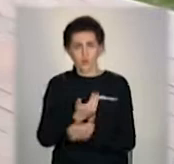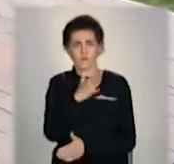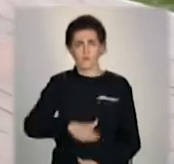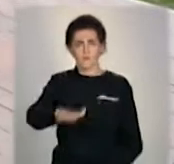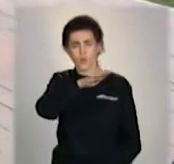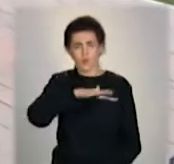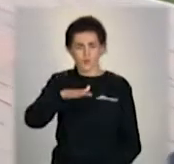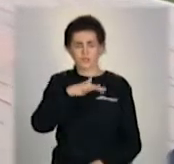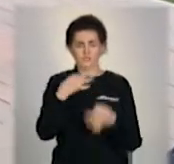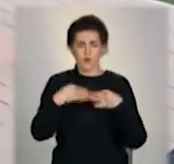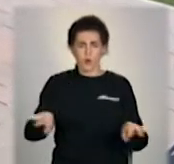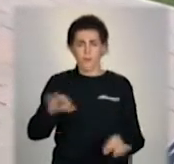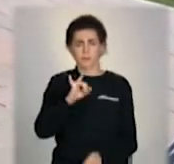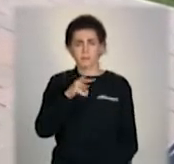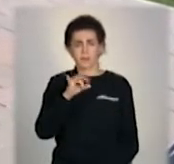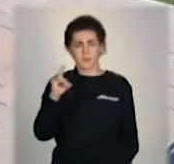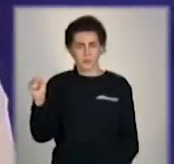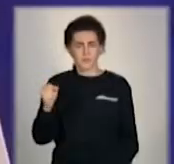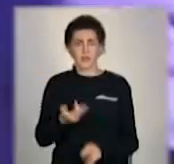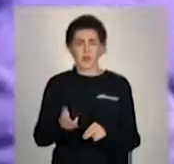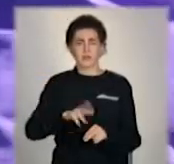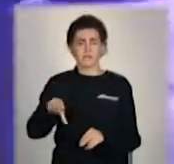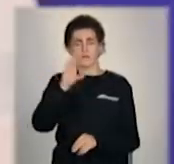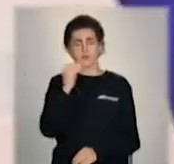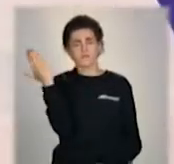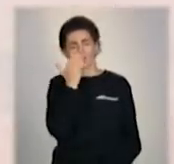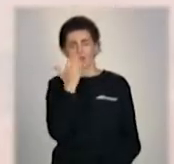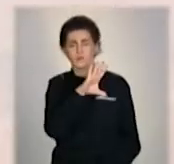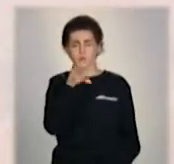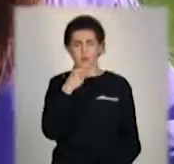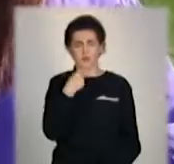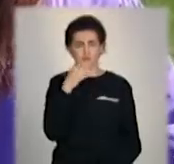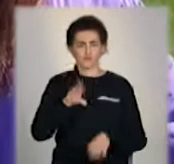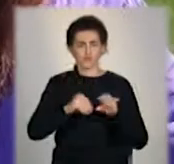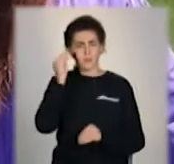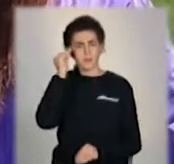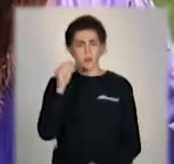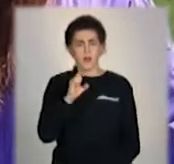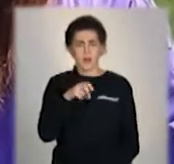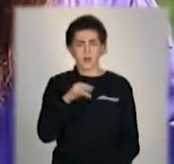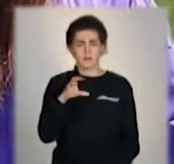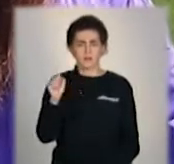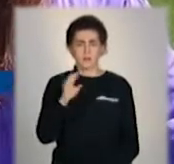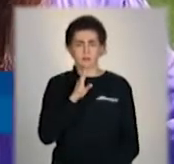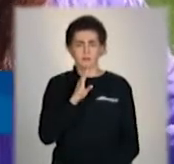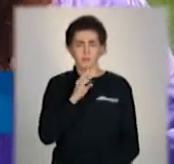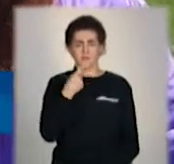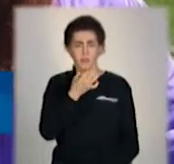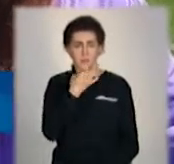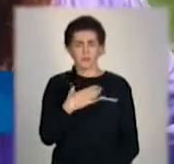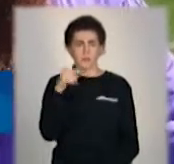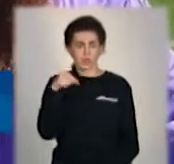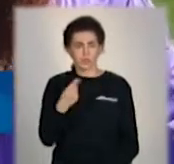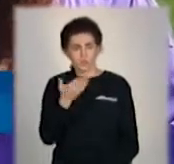Миру. Саме звідси слід починати екскурсію Маріуполем, вважає Аліса. Тисячку в першу чергу, потім, скоріше